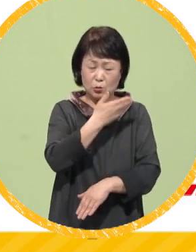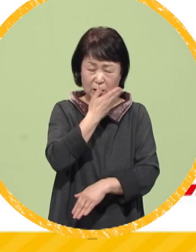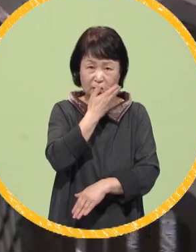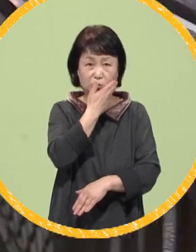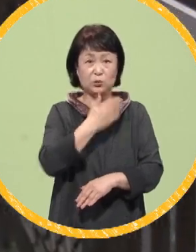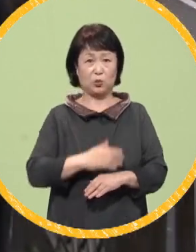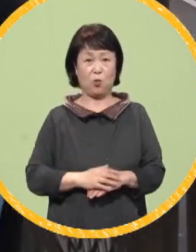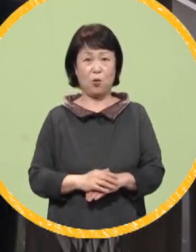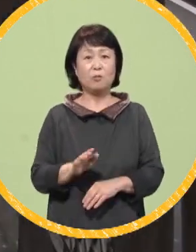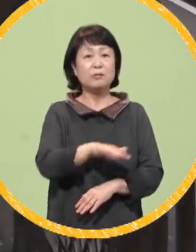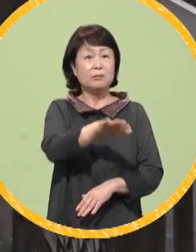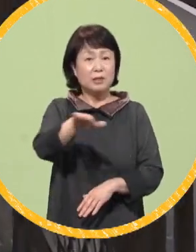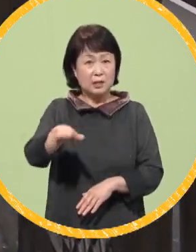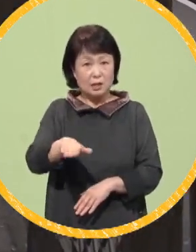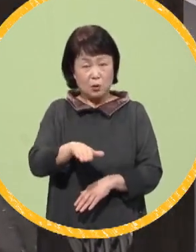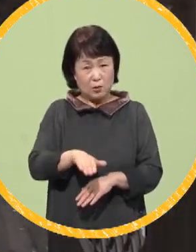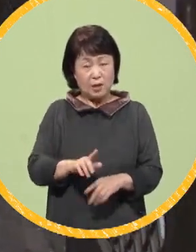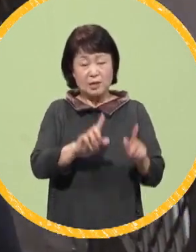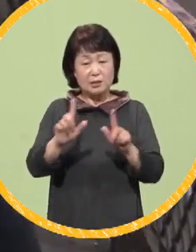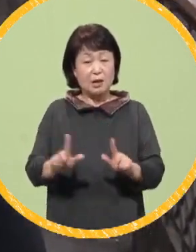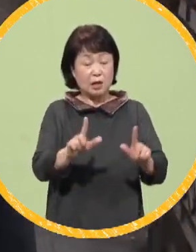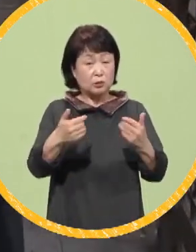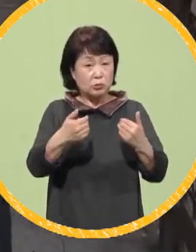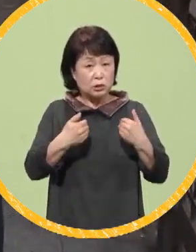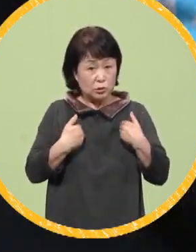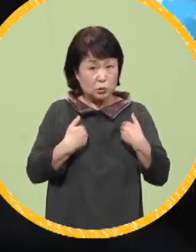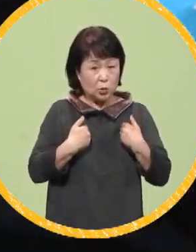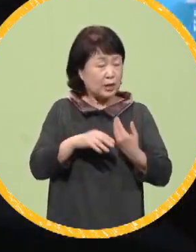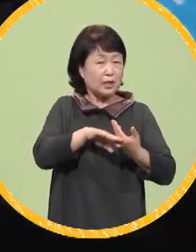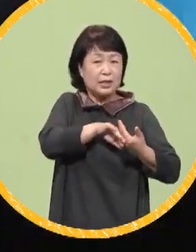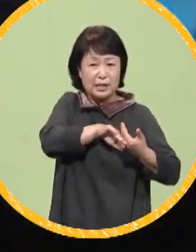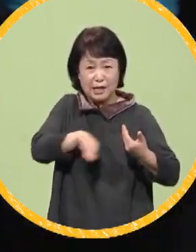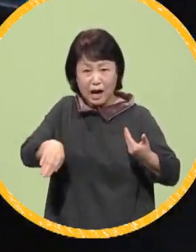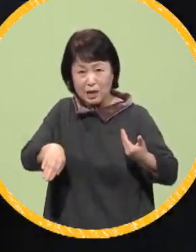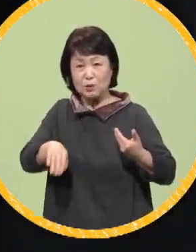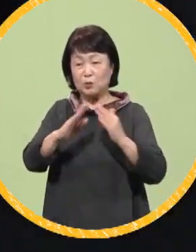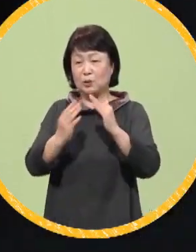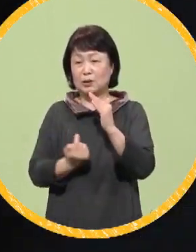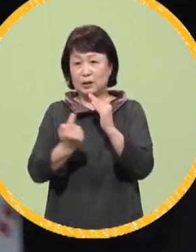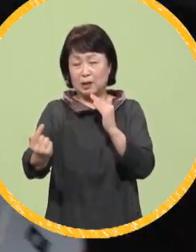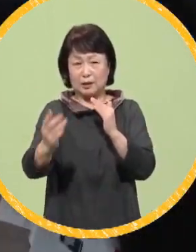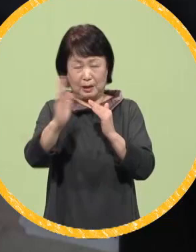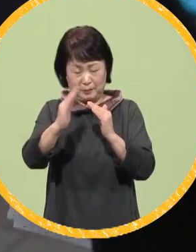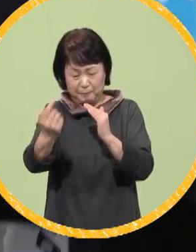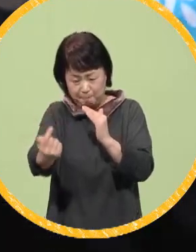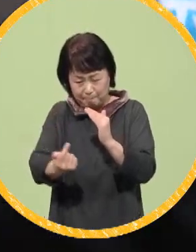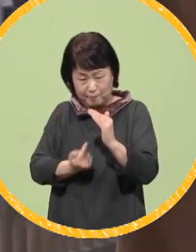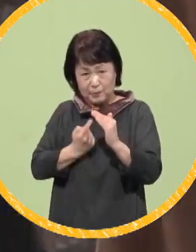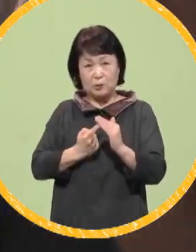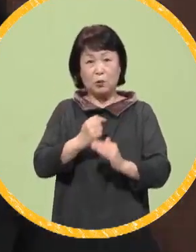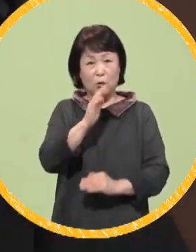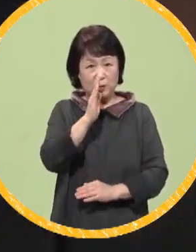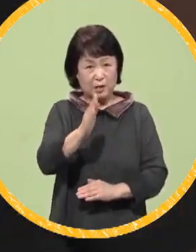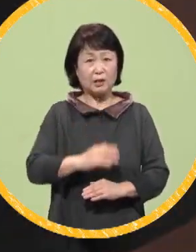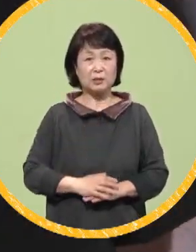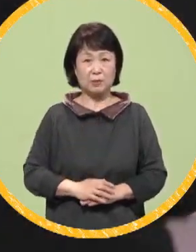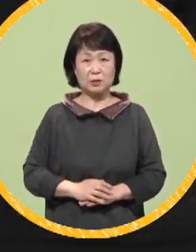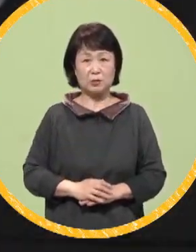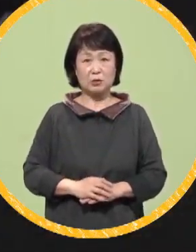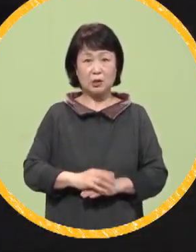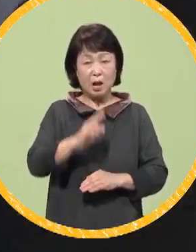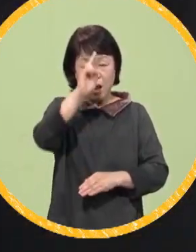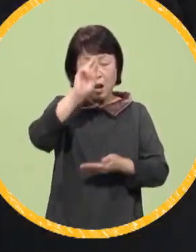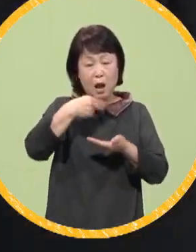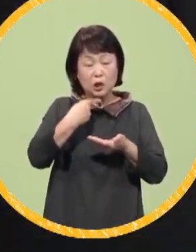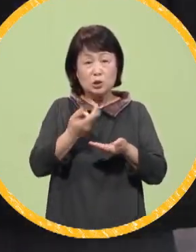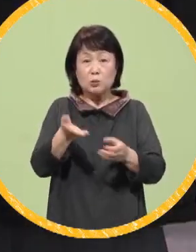皆さんには生活に必要な場合を除き徹底した外出自粛をお願いします会食はランチ